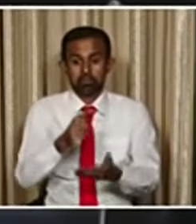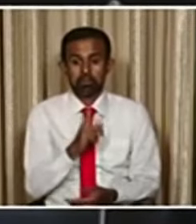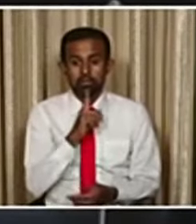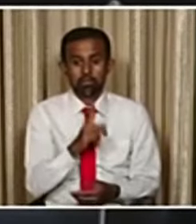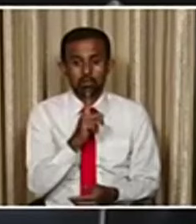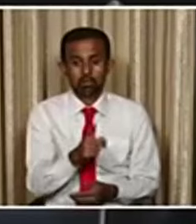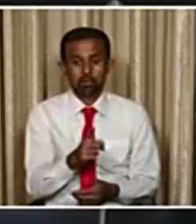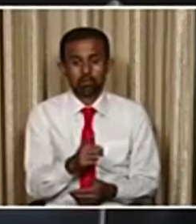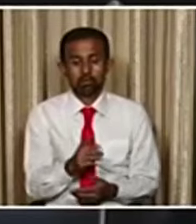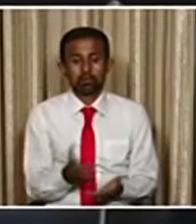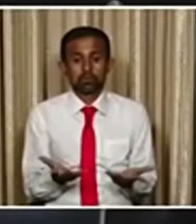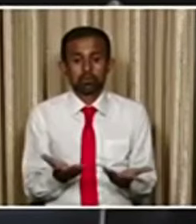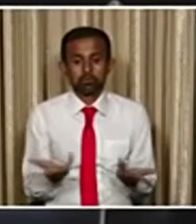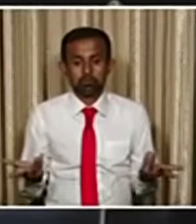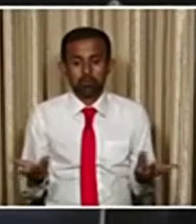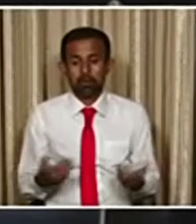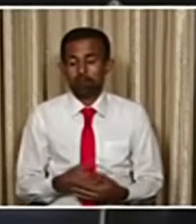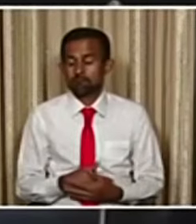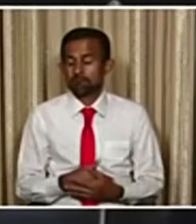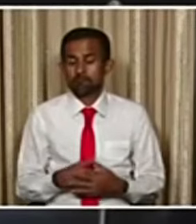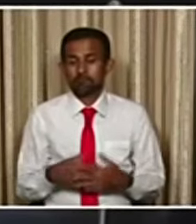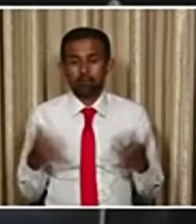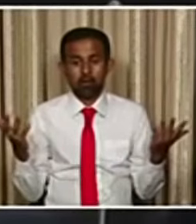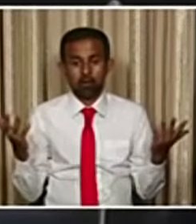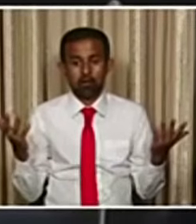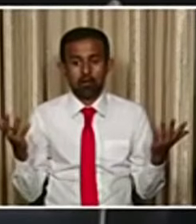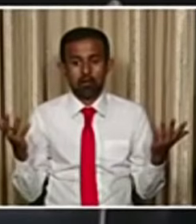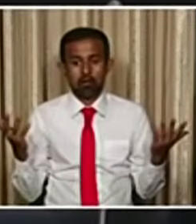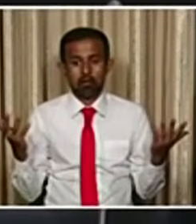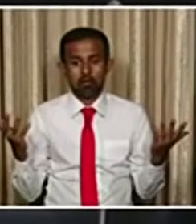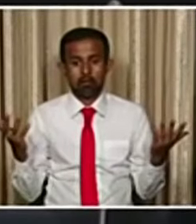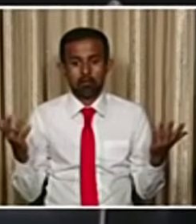වෙලා දරා ගන්න බැරි මහ විශාල